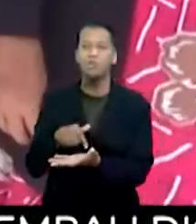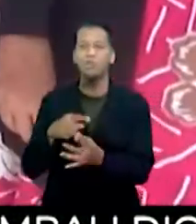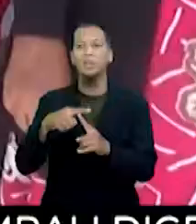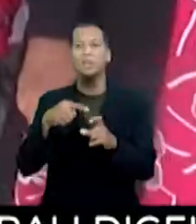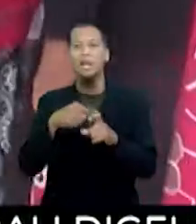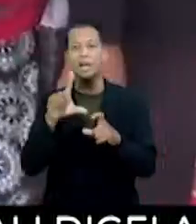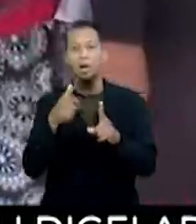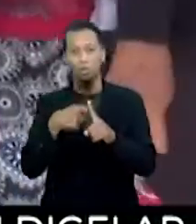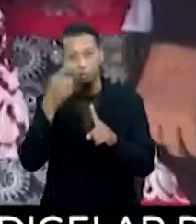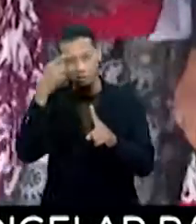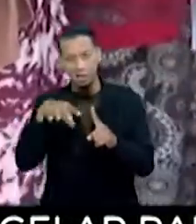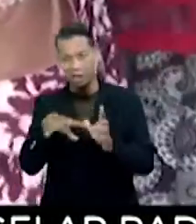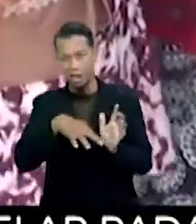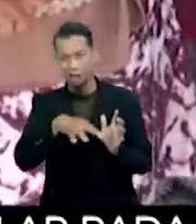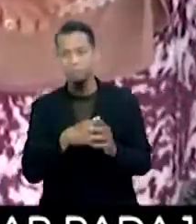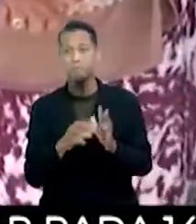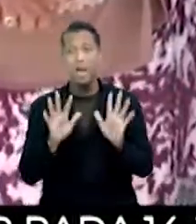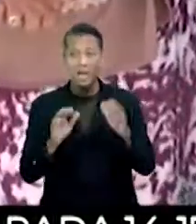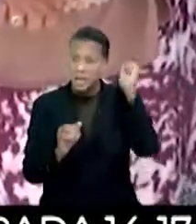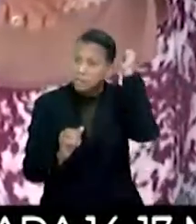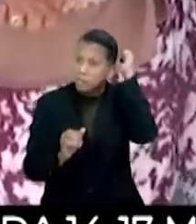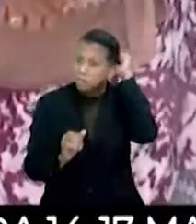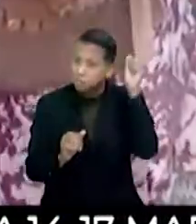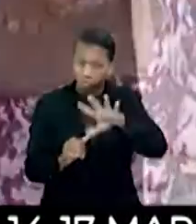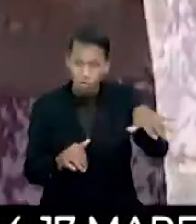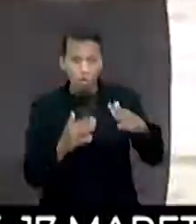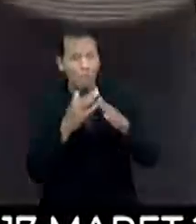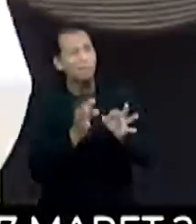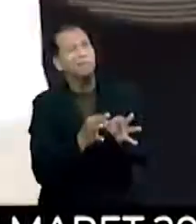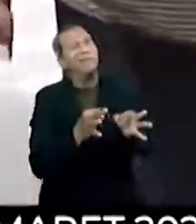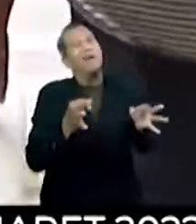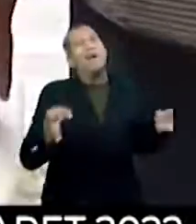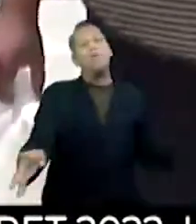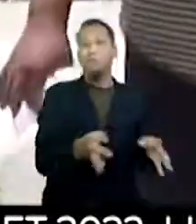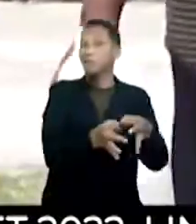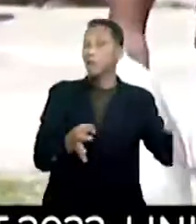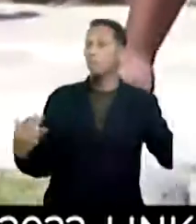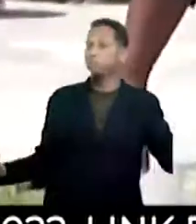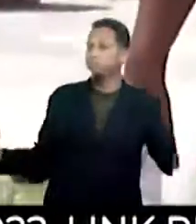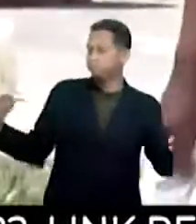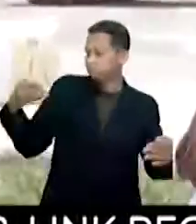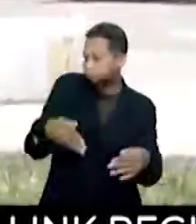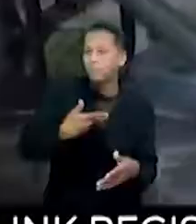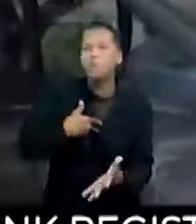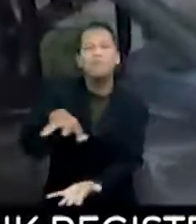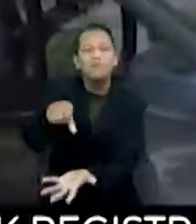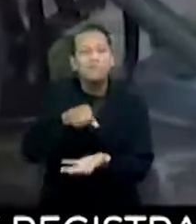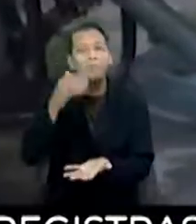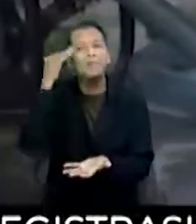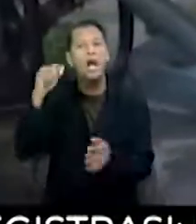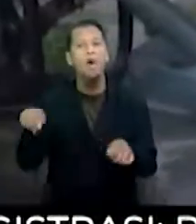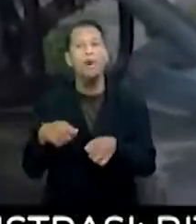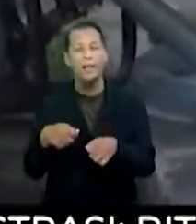Tak sedikit di antara warga yang rela menempuh perjalanan jauh demi mendapatkan minyak goreng yang kian langka di pasaran. Salah seorang warga bahkan rela